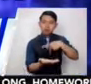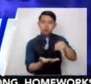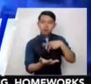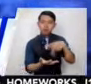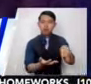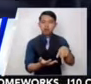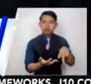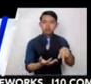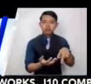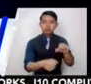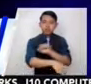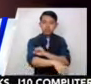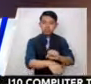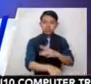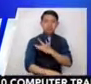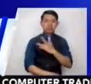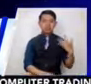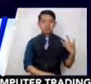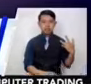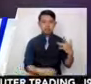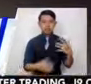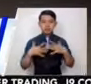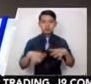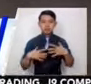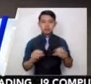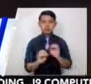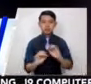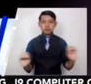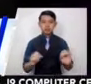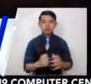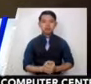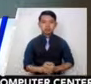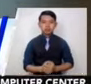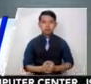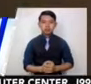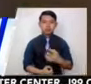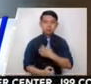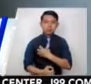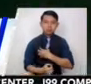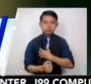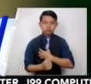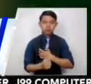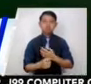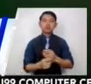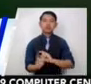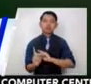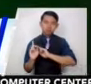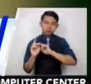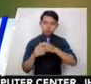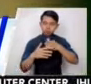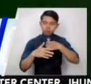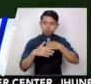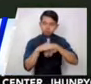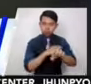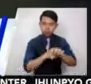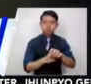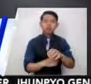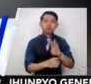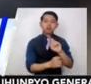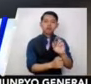walang saplot. Nang makuha ang udyat at sinalakay ng Quezon City Police District ang bar, inabutan ng mga babae sa loob ng isang